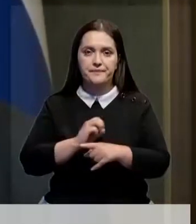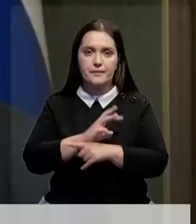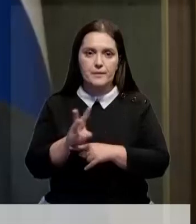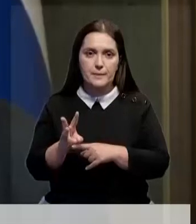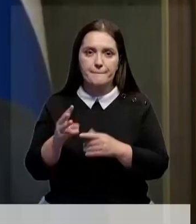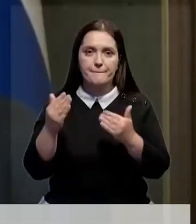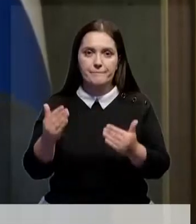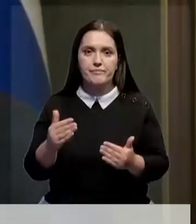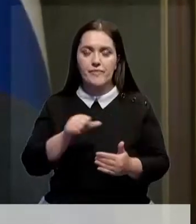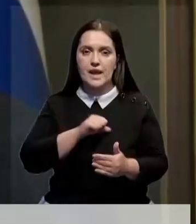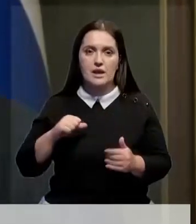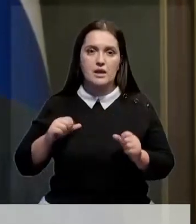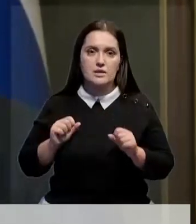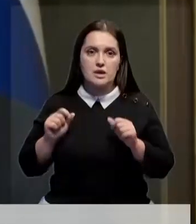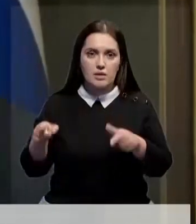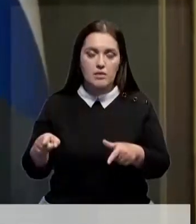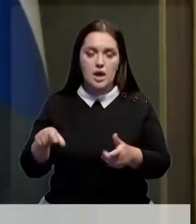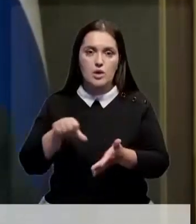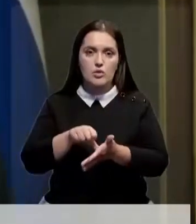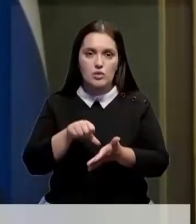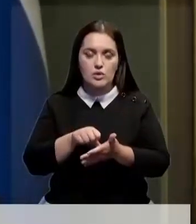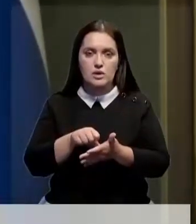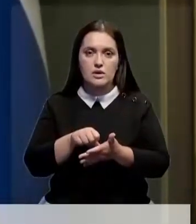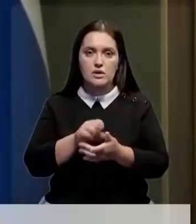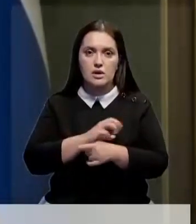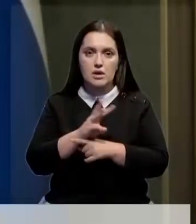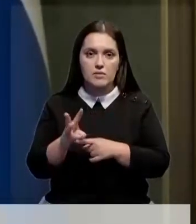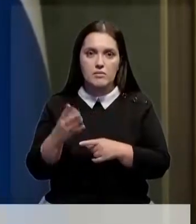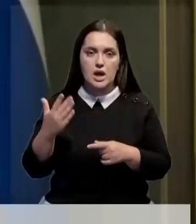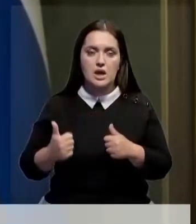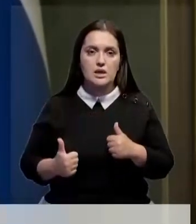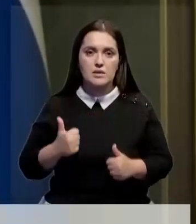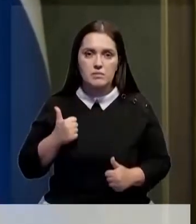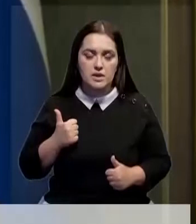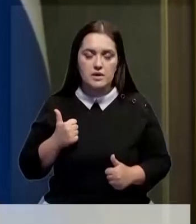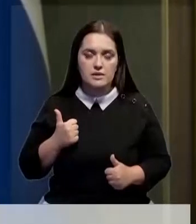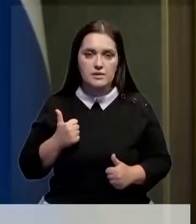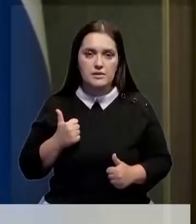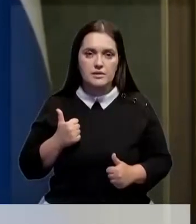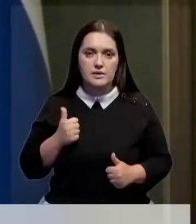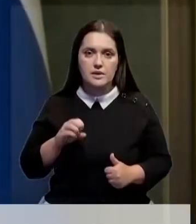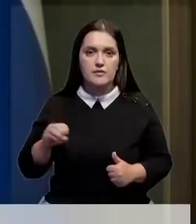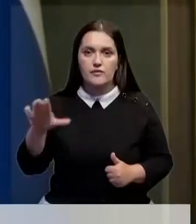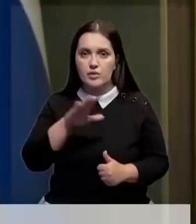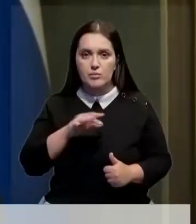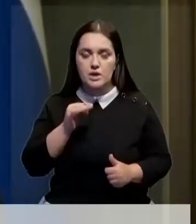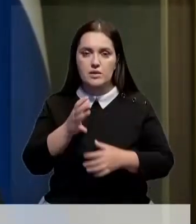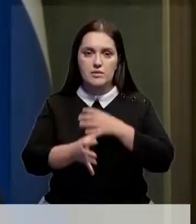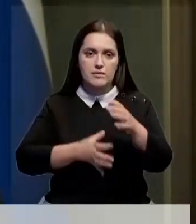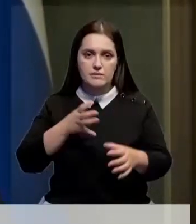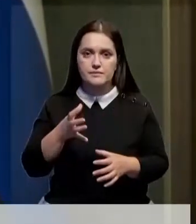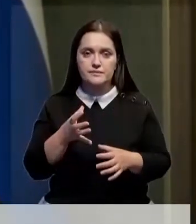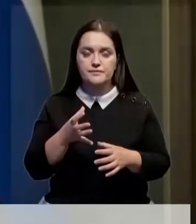относительно самостоятельную роль. Обеспечивал им репутацию и авторитет и в Европе, и на международной